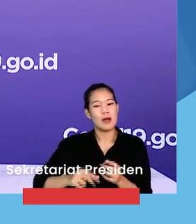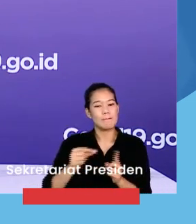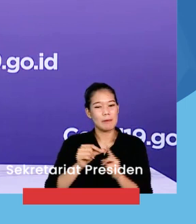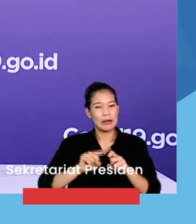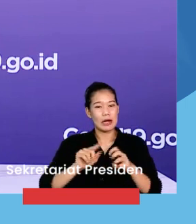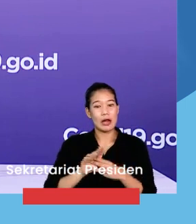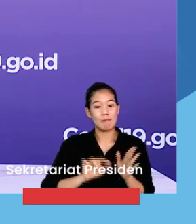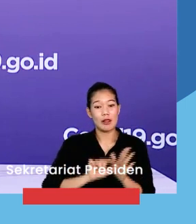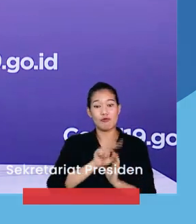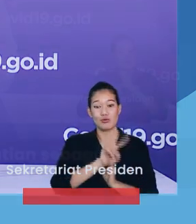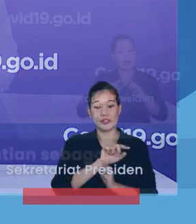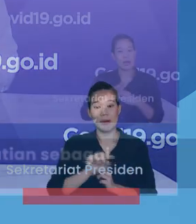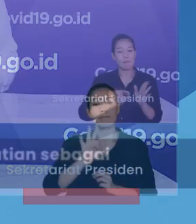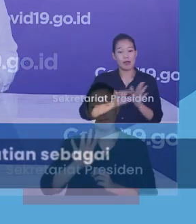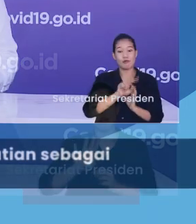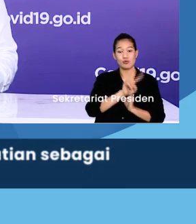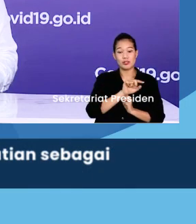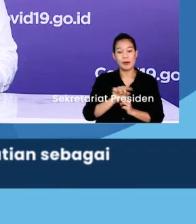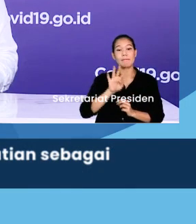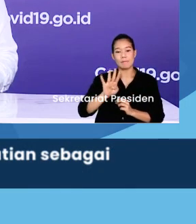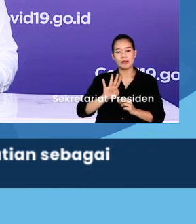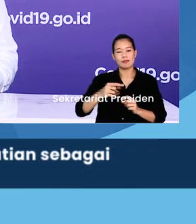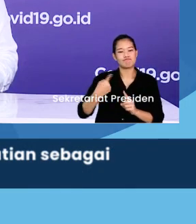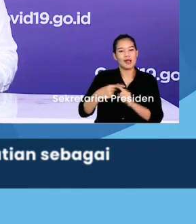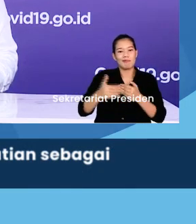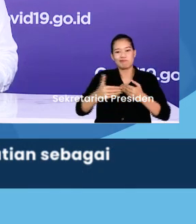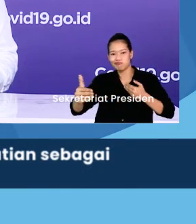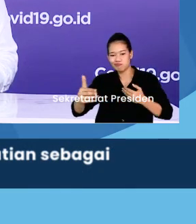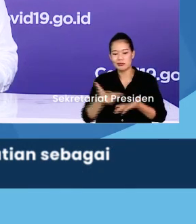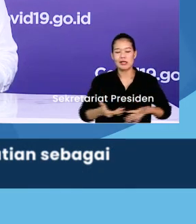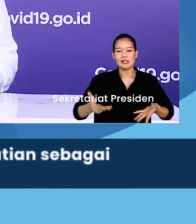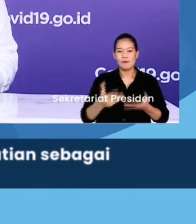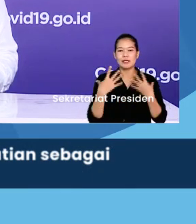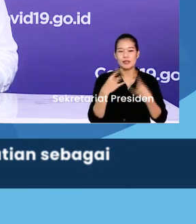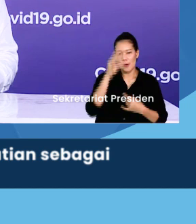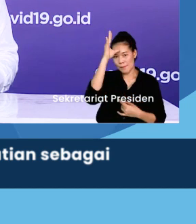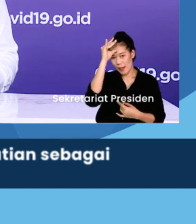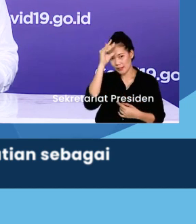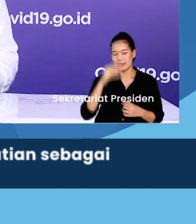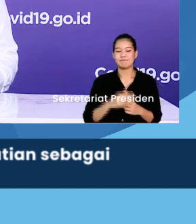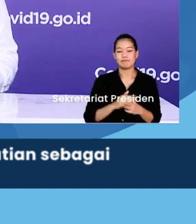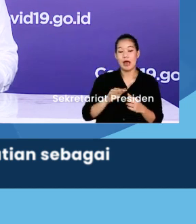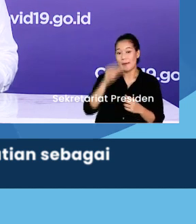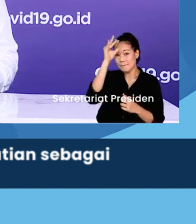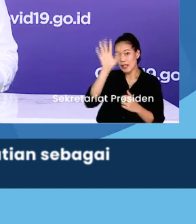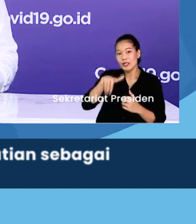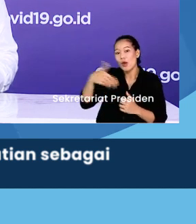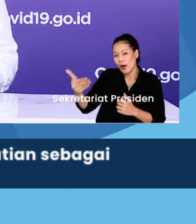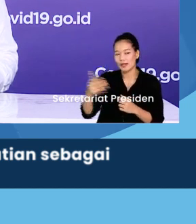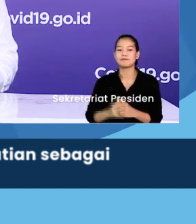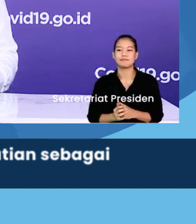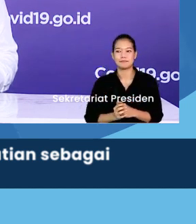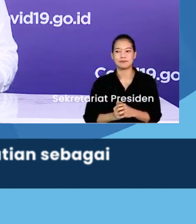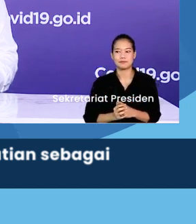berhasil diperbaiki, maka angka kematian tersebut akan kembali dimasukkan sebagai salah satu indikator.